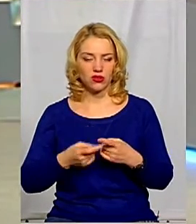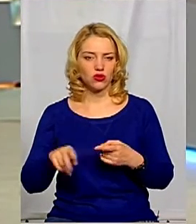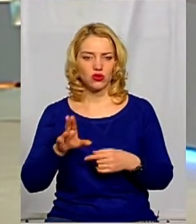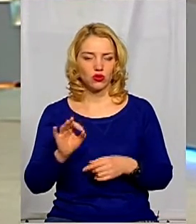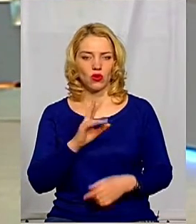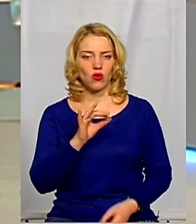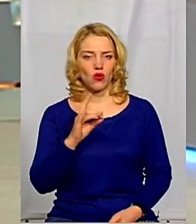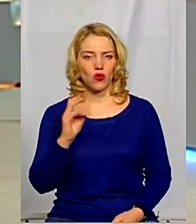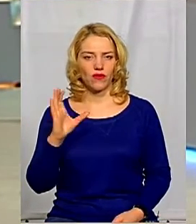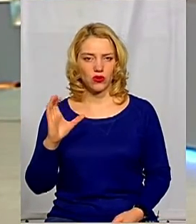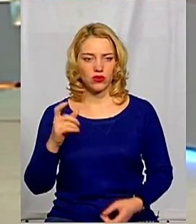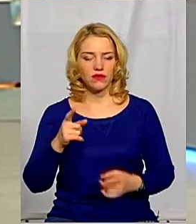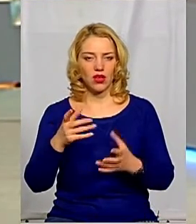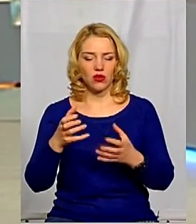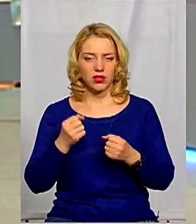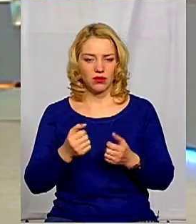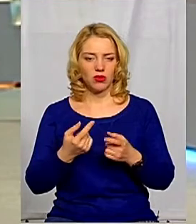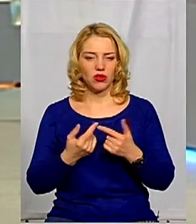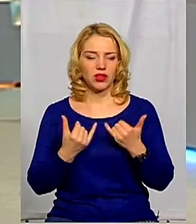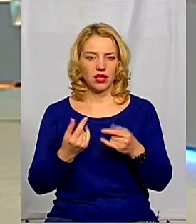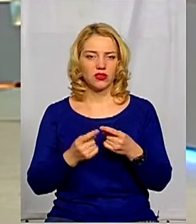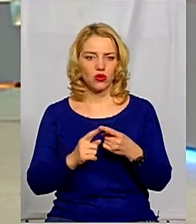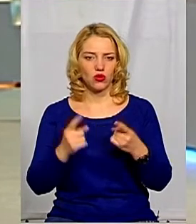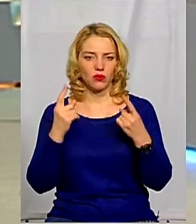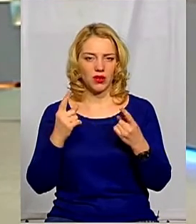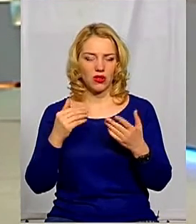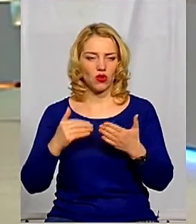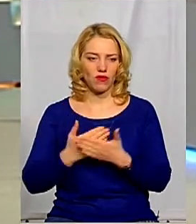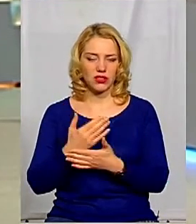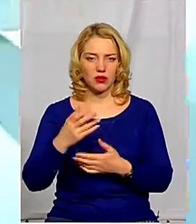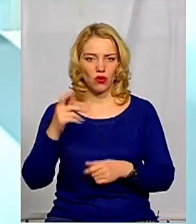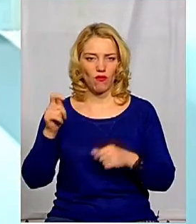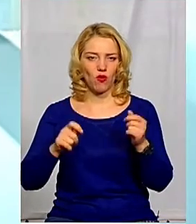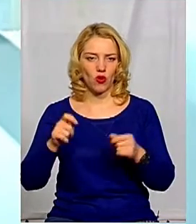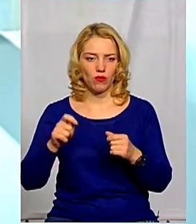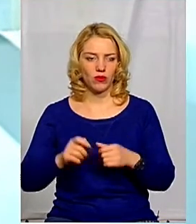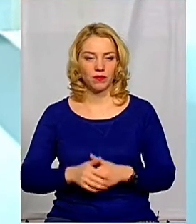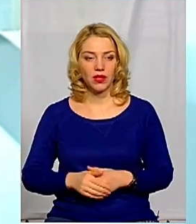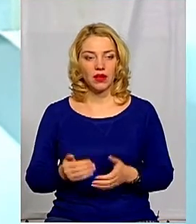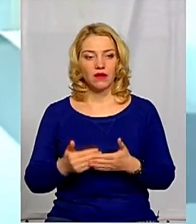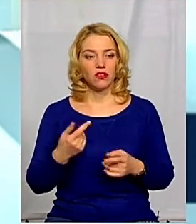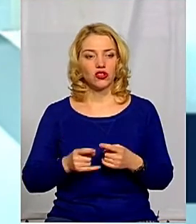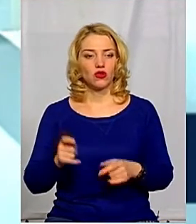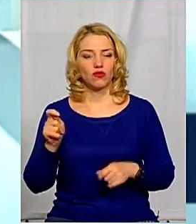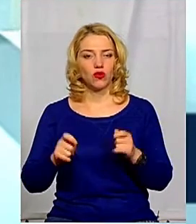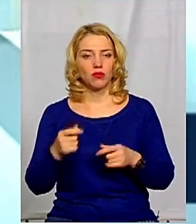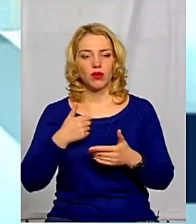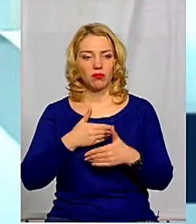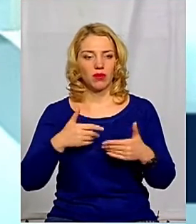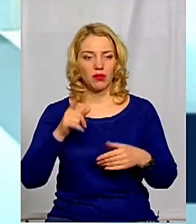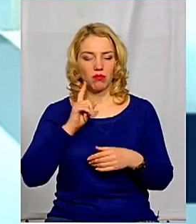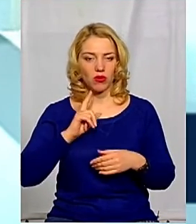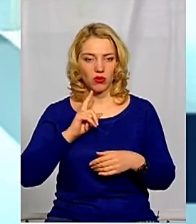щодо коронавірусу для себе отримали від цього от глобального науково-інноваційного форуму? Від цього форуму ми поки що